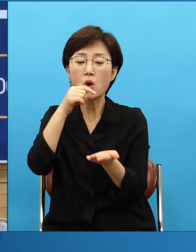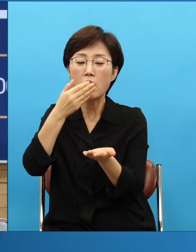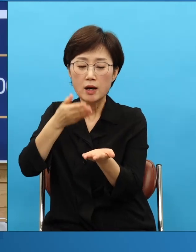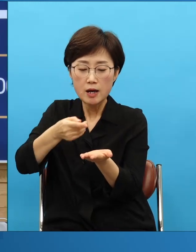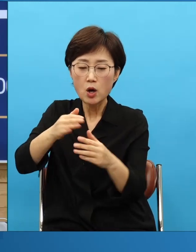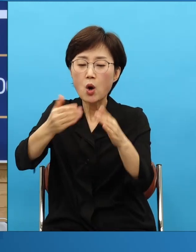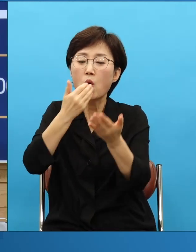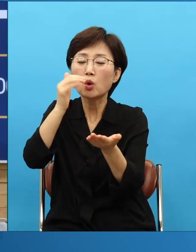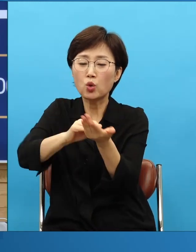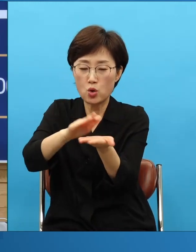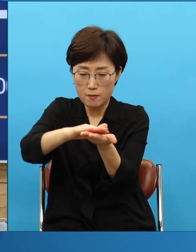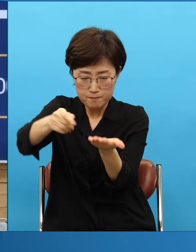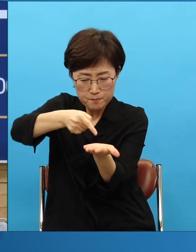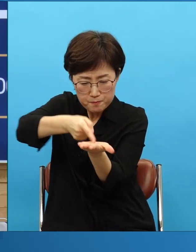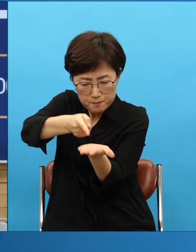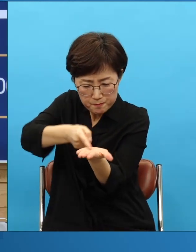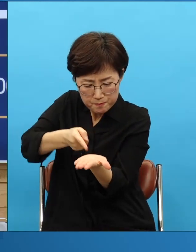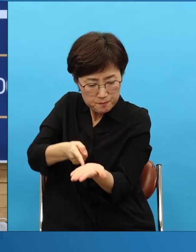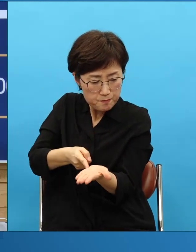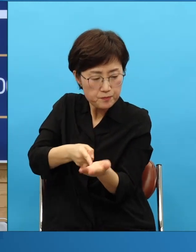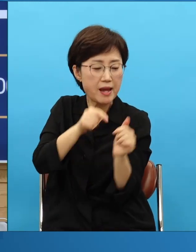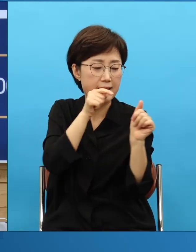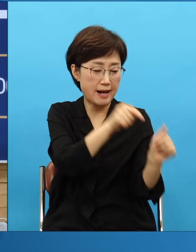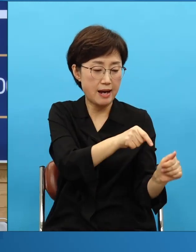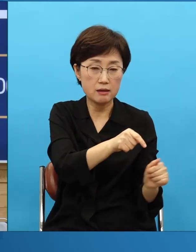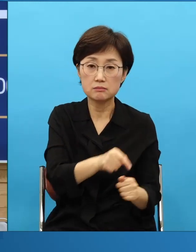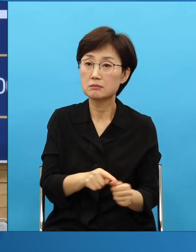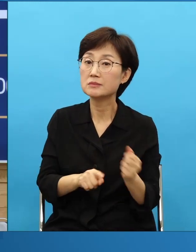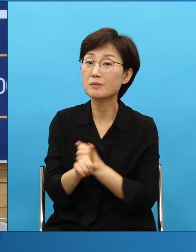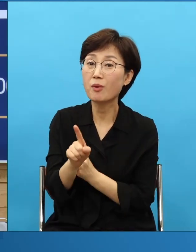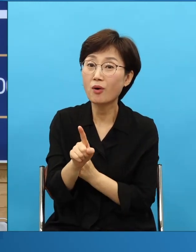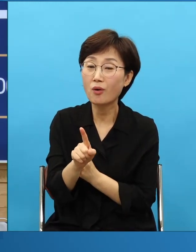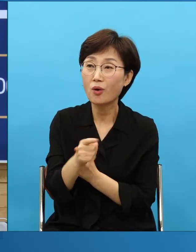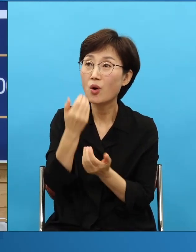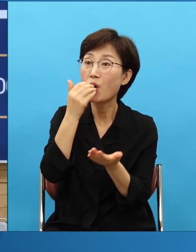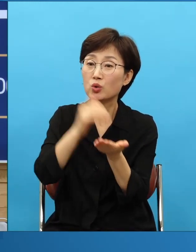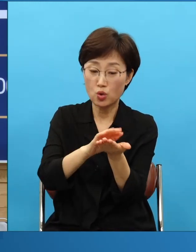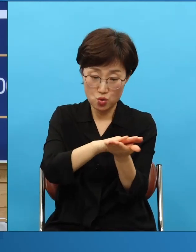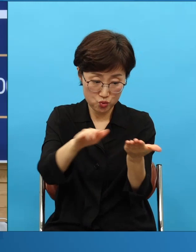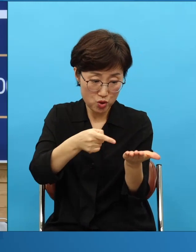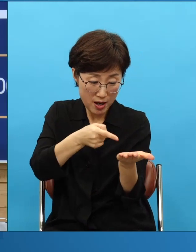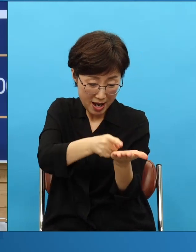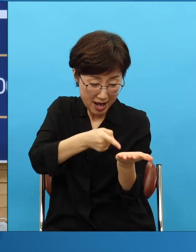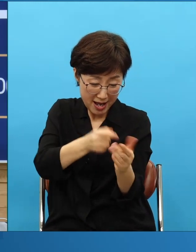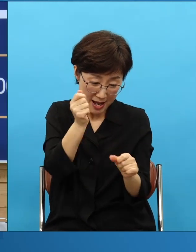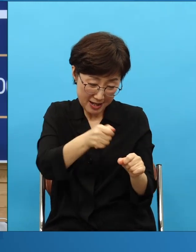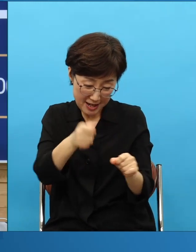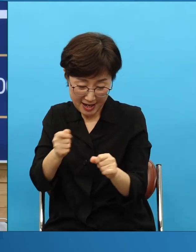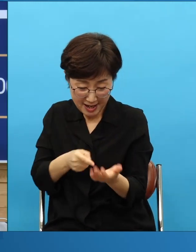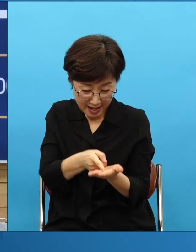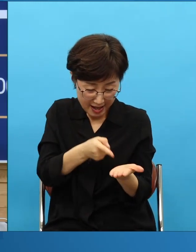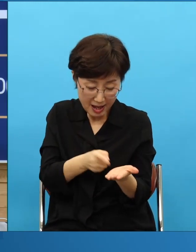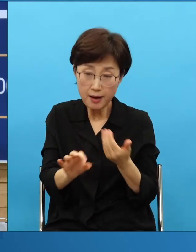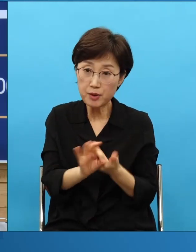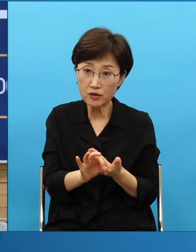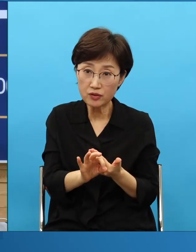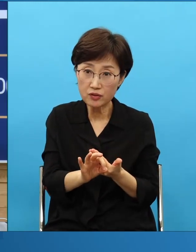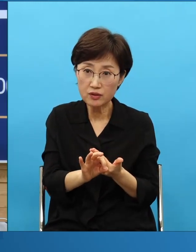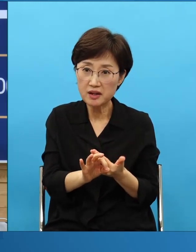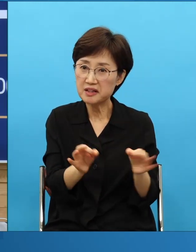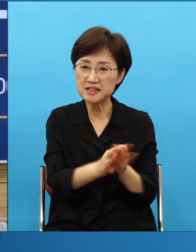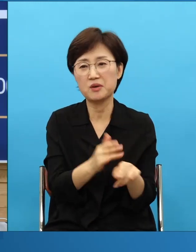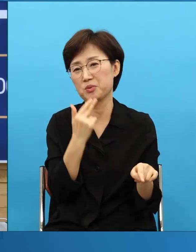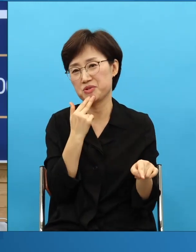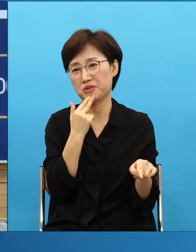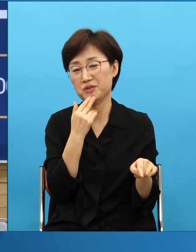to engrave my words on the 돌판에 새기면 어떻게 stone. 돼요? And what's going to 안 happen? 없어져요. No, it's never going to disappear. 달려가면서도 보게 해라.